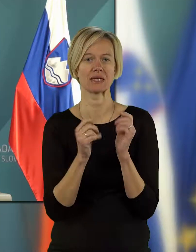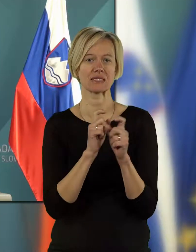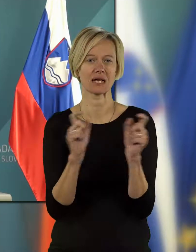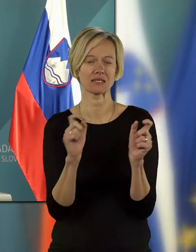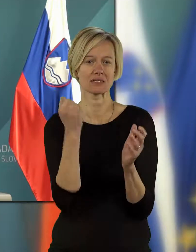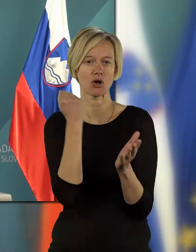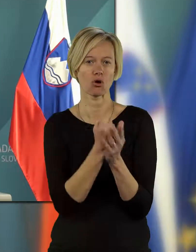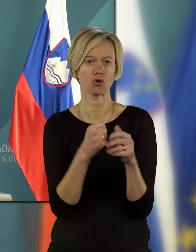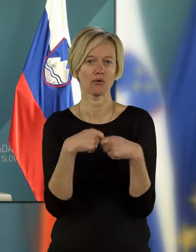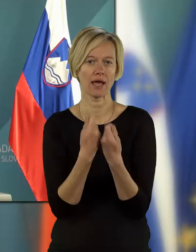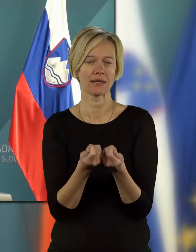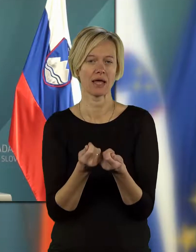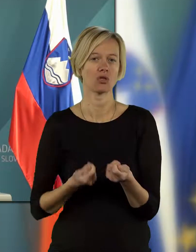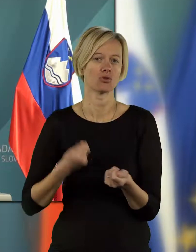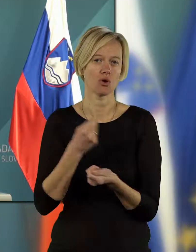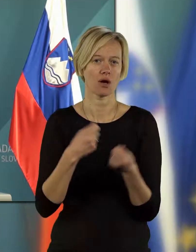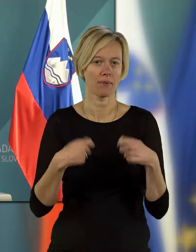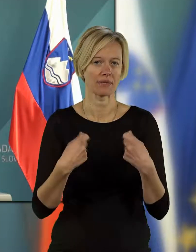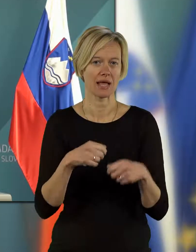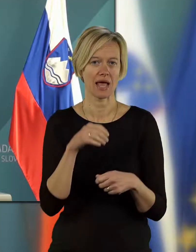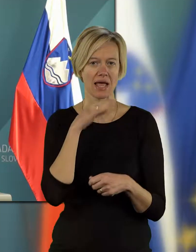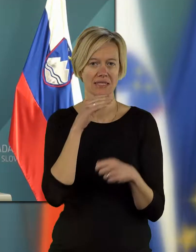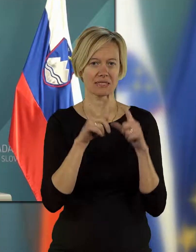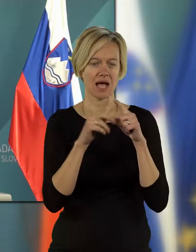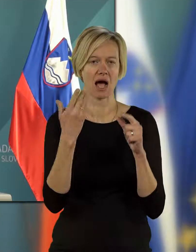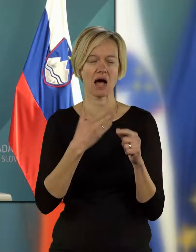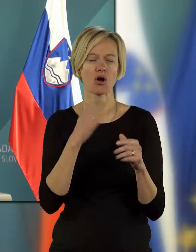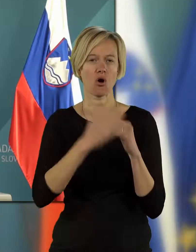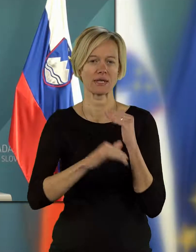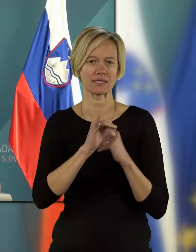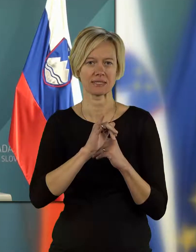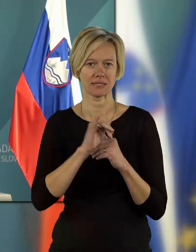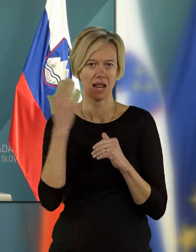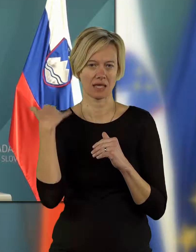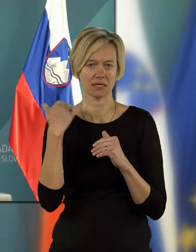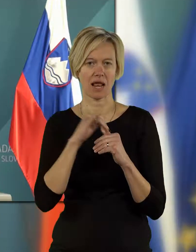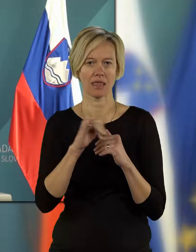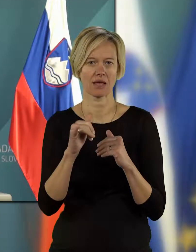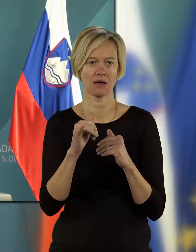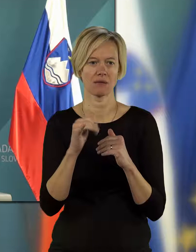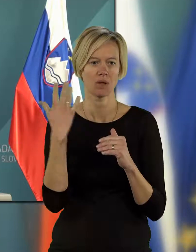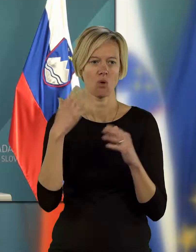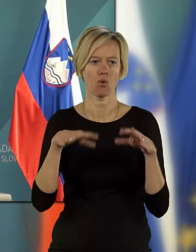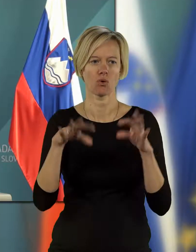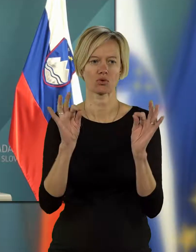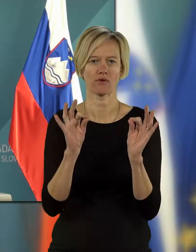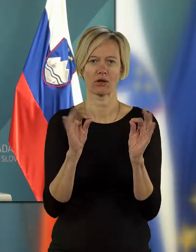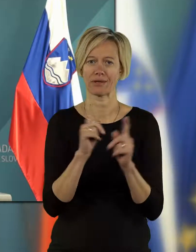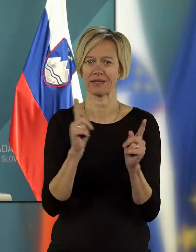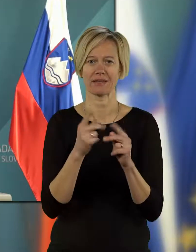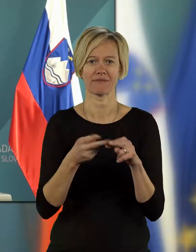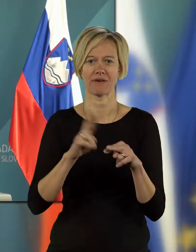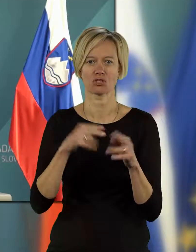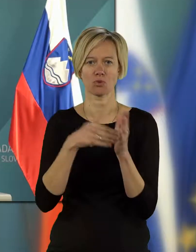zaradi zagotovljene dokapitalizacije SDH-ju konec lanskega leta bilo ugotovljeno, da ni